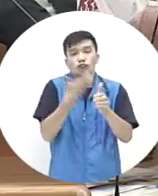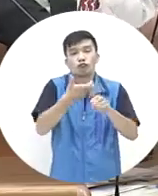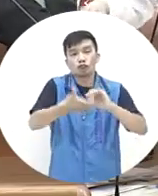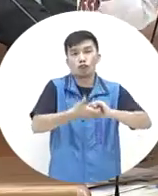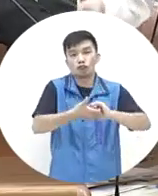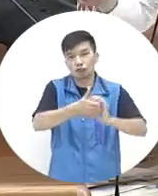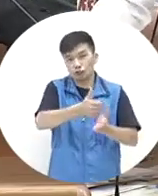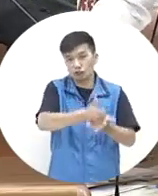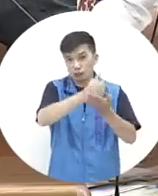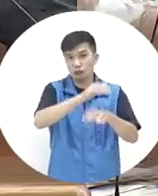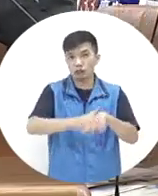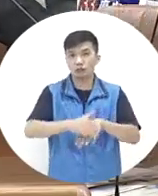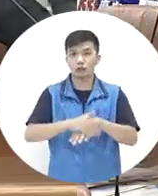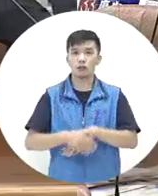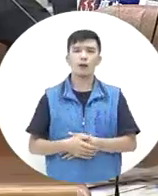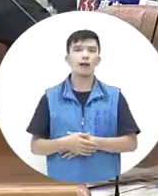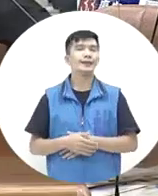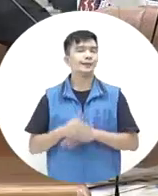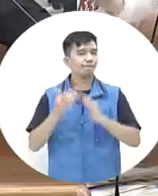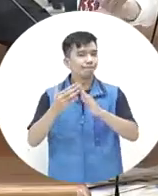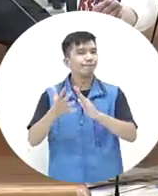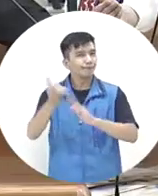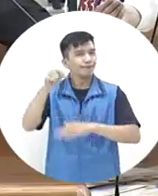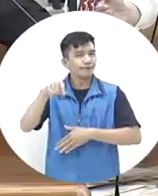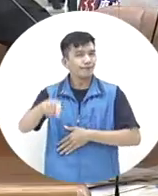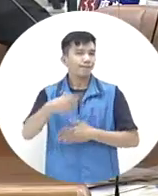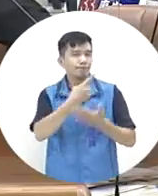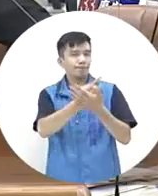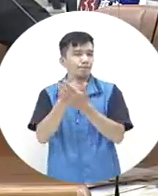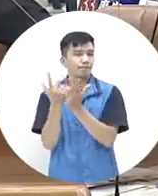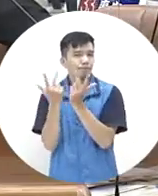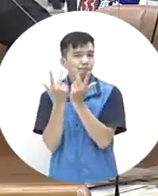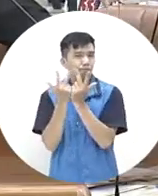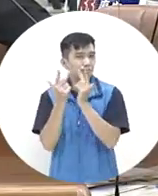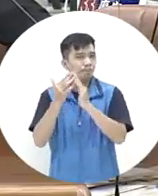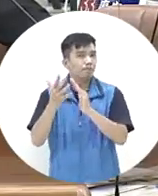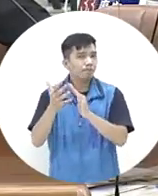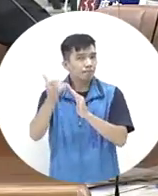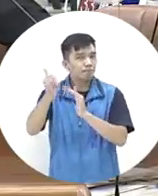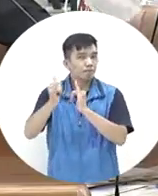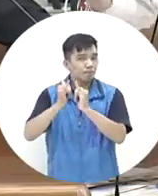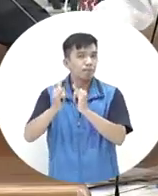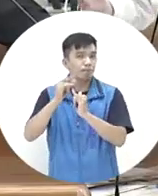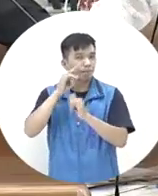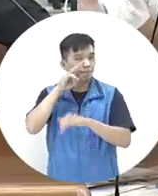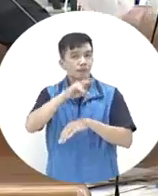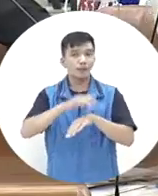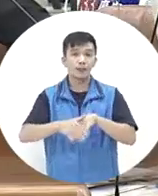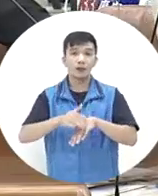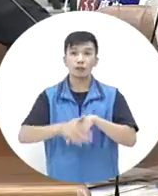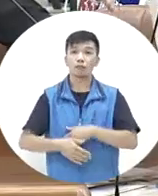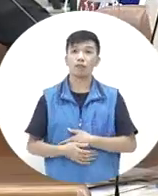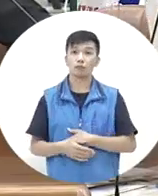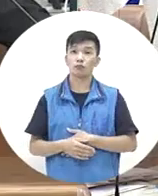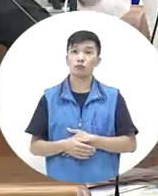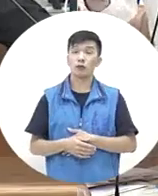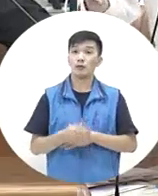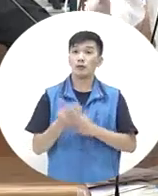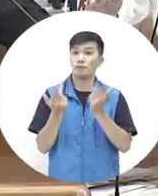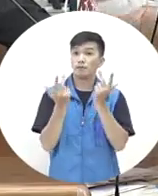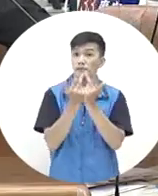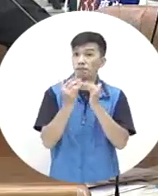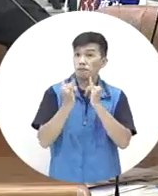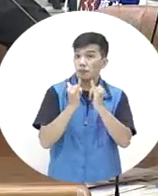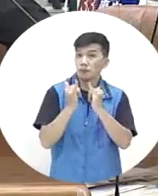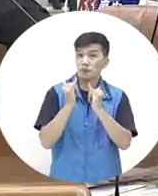们的大家长，共机来的时候你也没有意见，然后我们的新北市民要受到核四的威胁的时